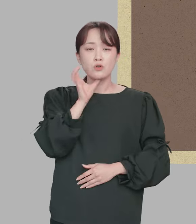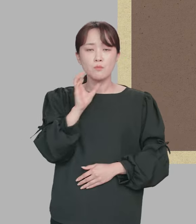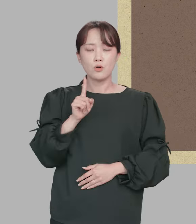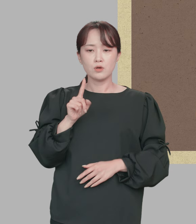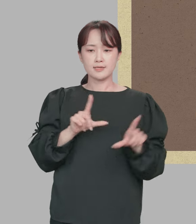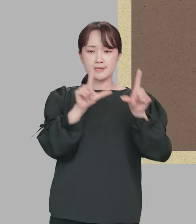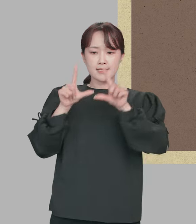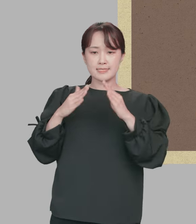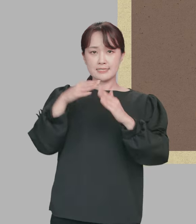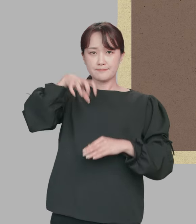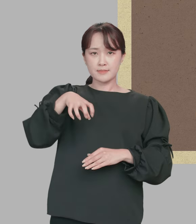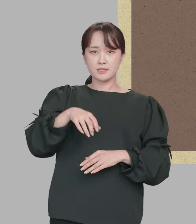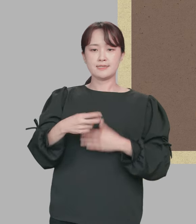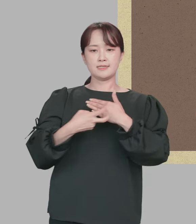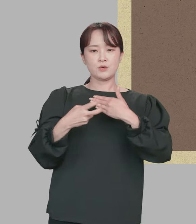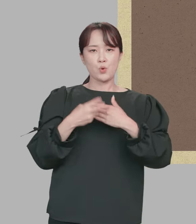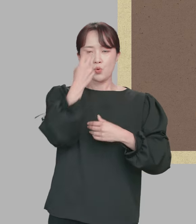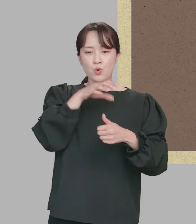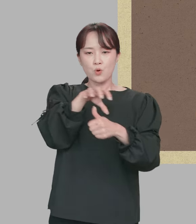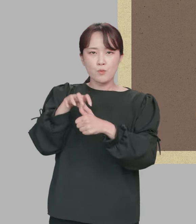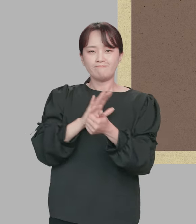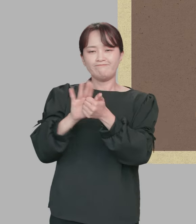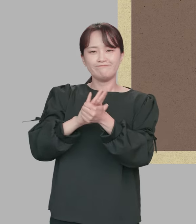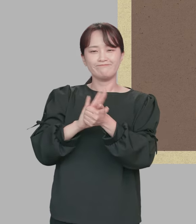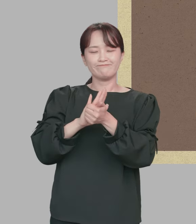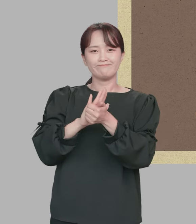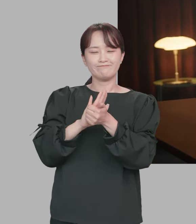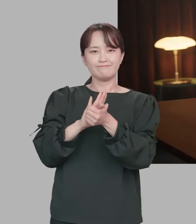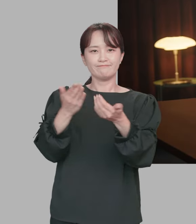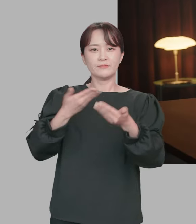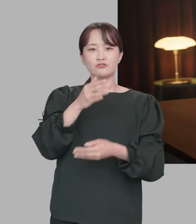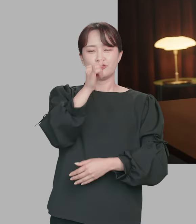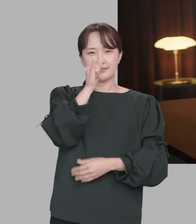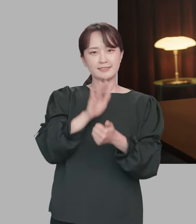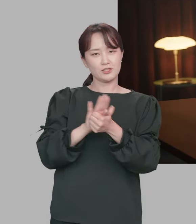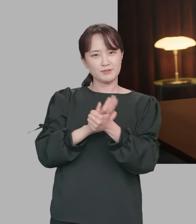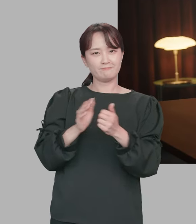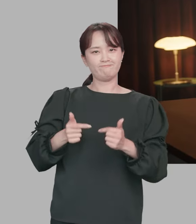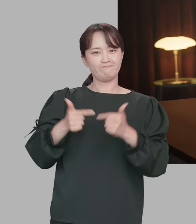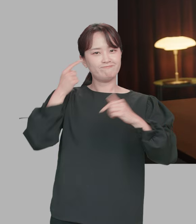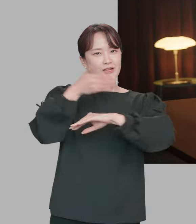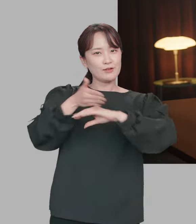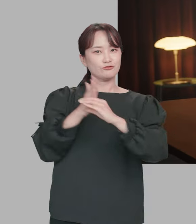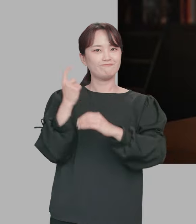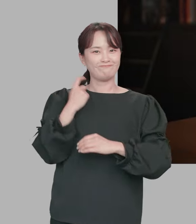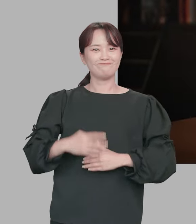곳에서 의료와 요양, 돌봄 서비스를 받을 수 있도록 하는 통합지원 체계도 구축 중이라고